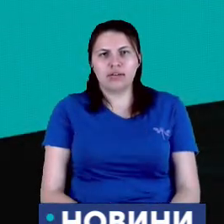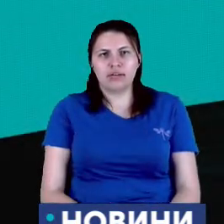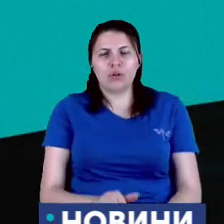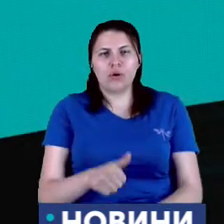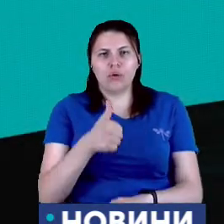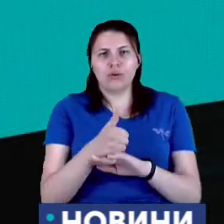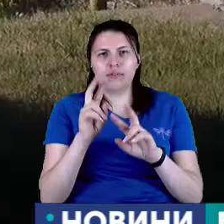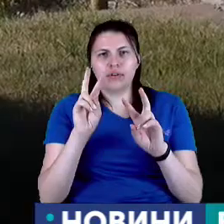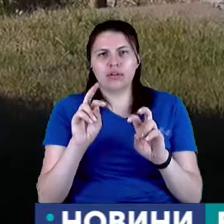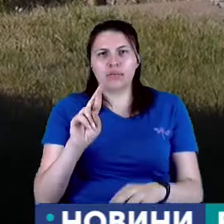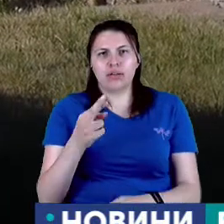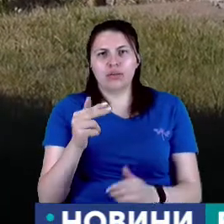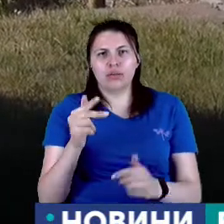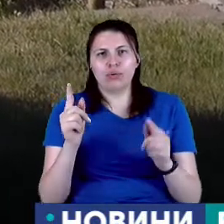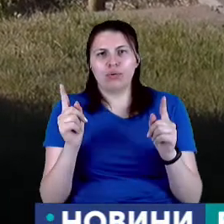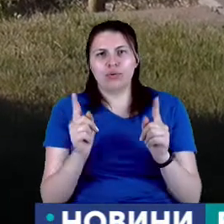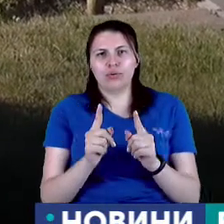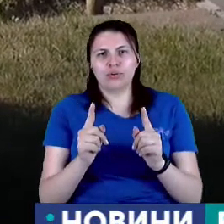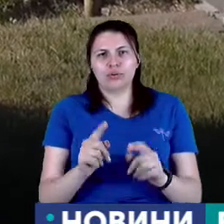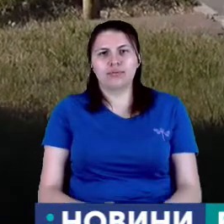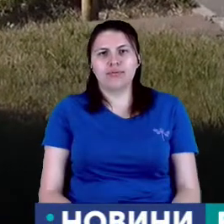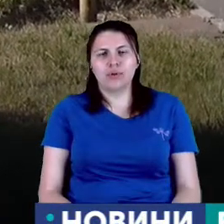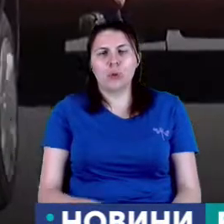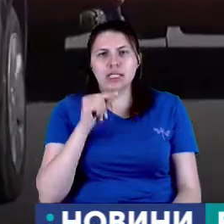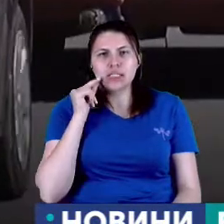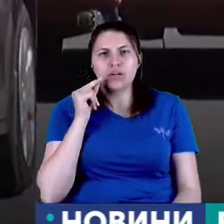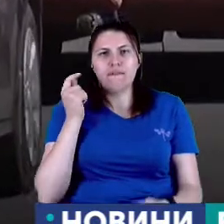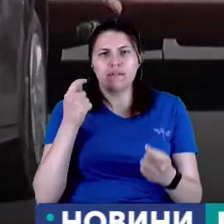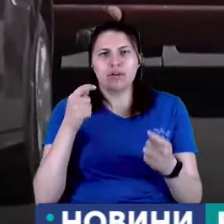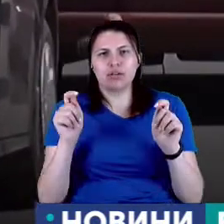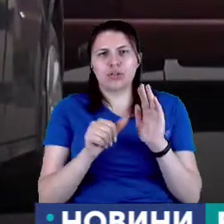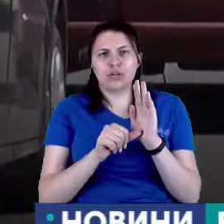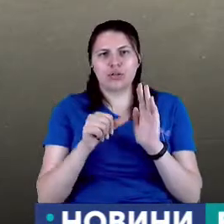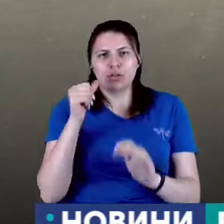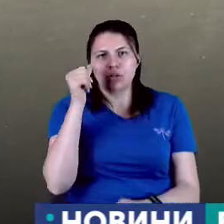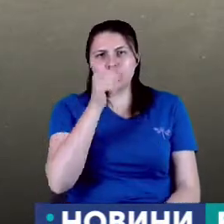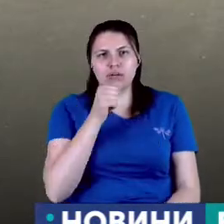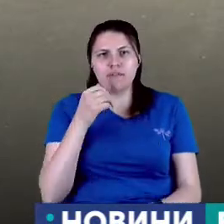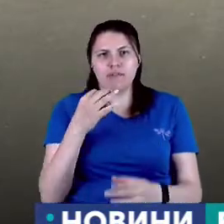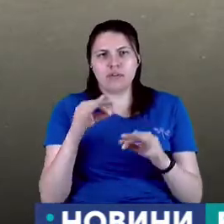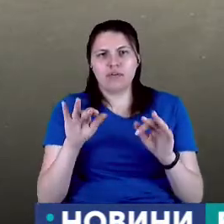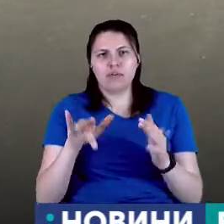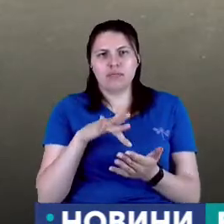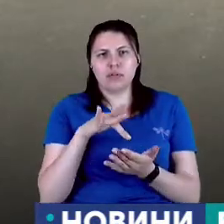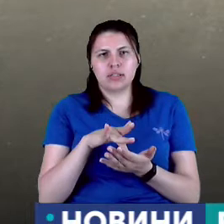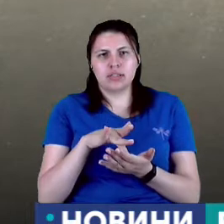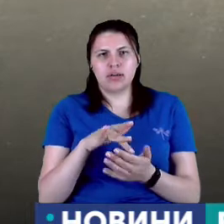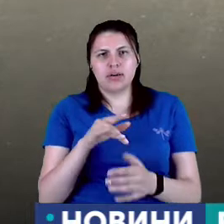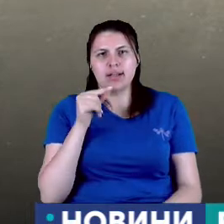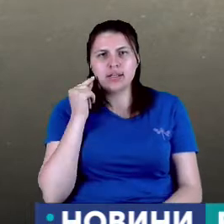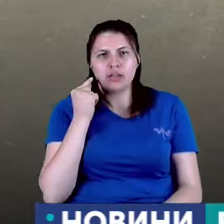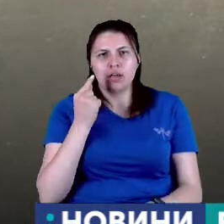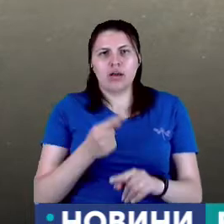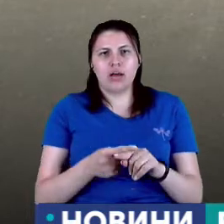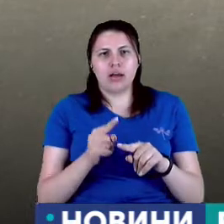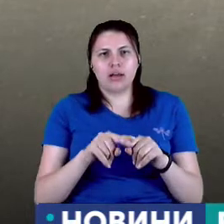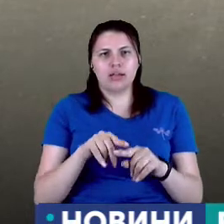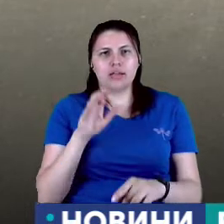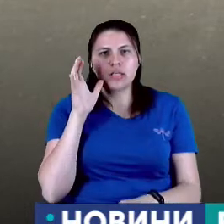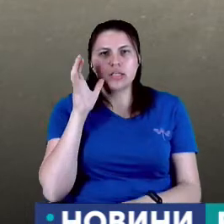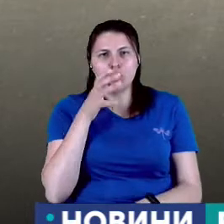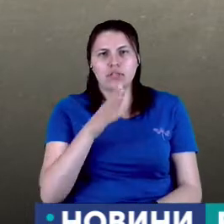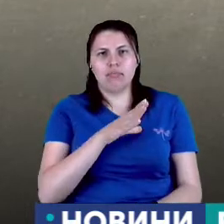п'ятниці коротко. У Лисичанську відзначають шосту річницю визволення міста. Лисичанськ – це серйозна була точка,